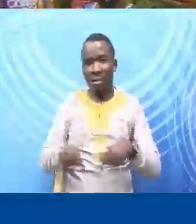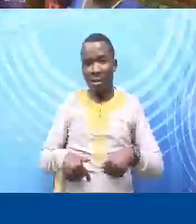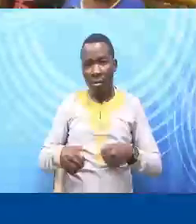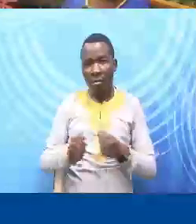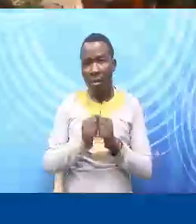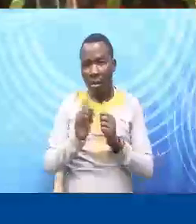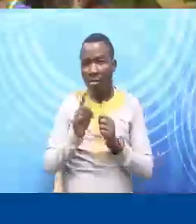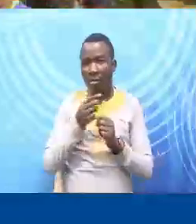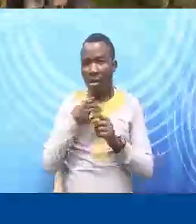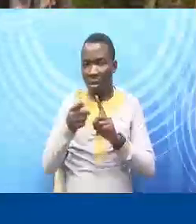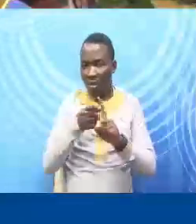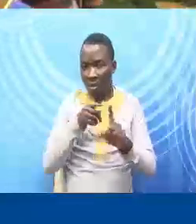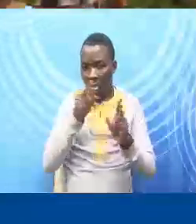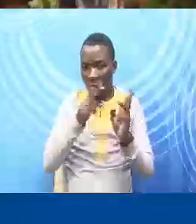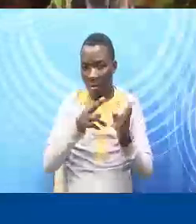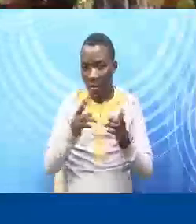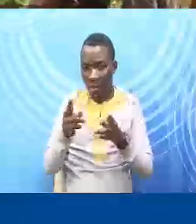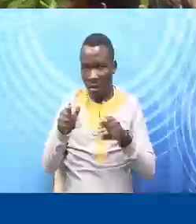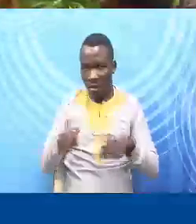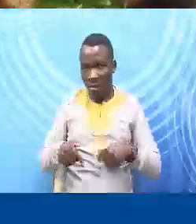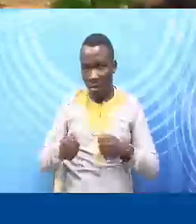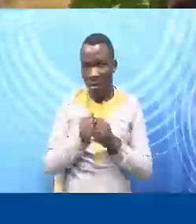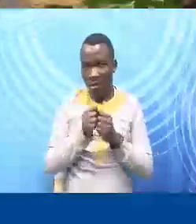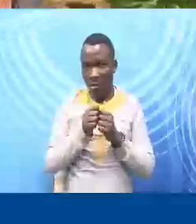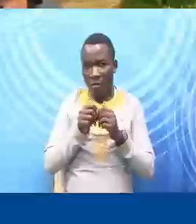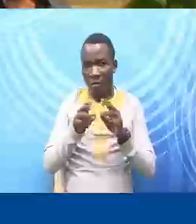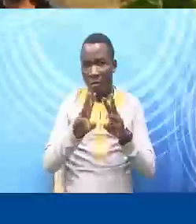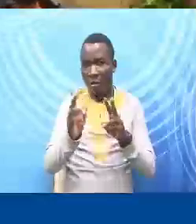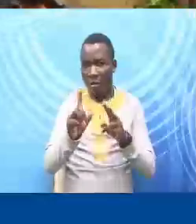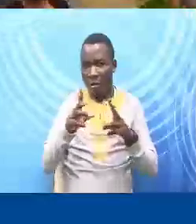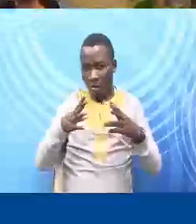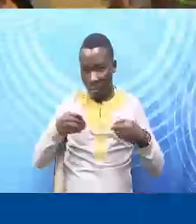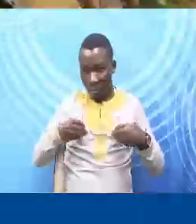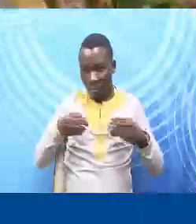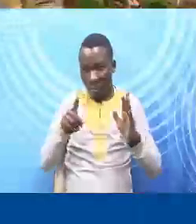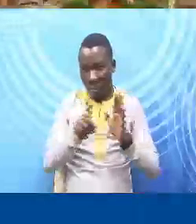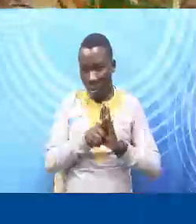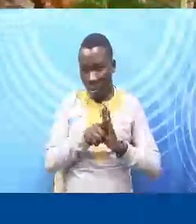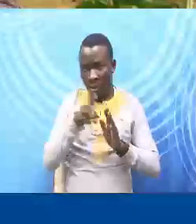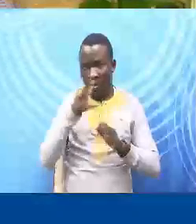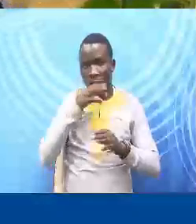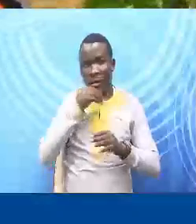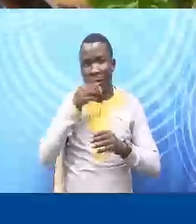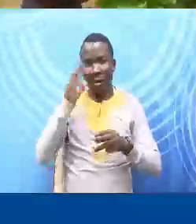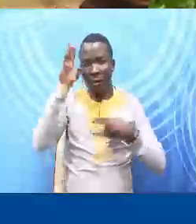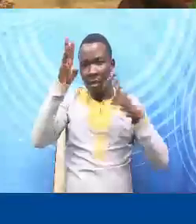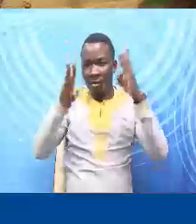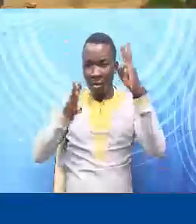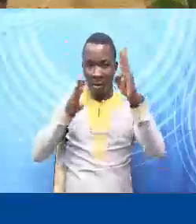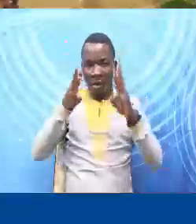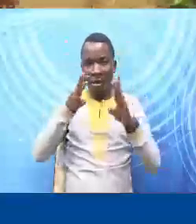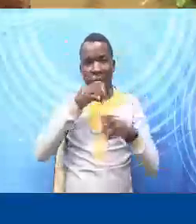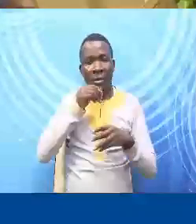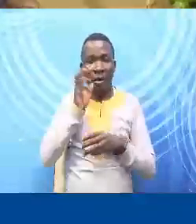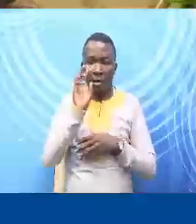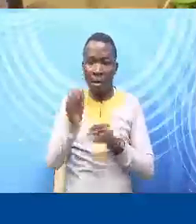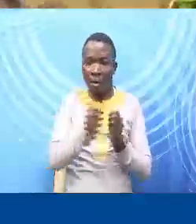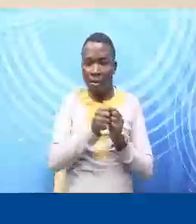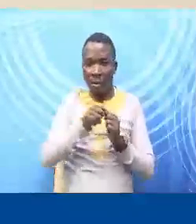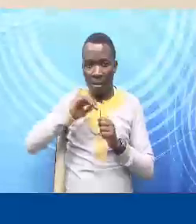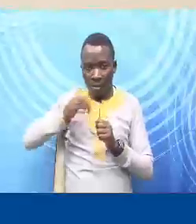ko n'ubusanzwe babanaga mu buryo butemewe n'amategeko. Ikindi kandi uyu mugabo akaba avuga ko afite impungenge ko aba basore yasanganye n'umugore we baza